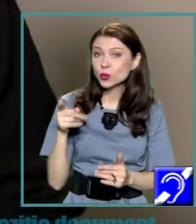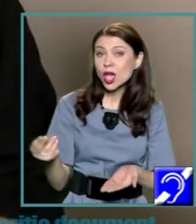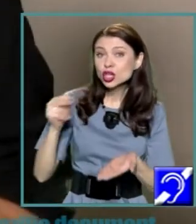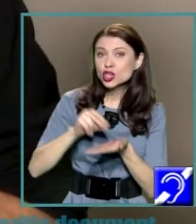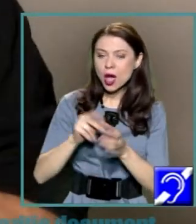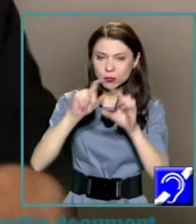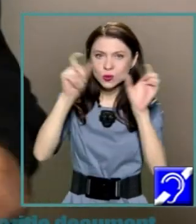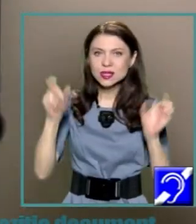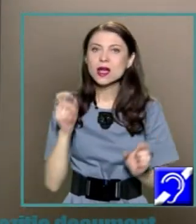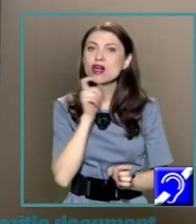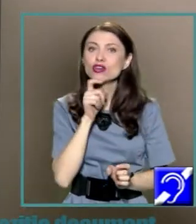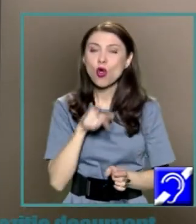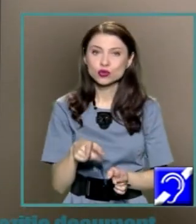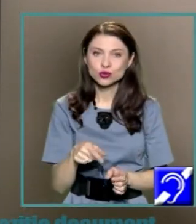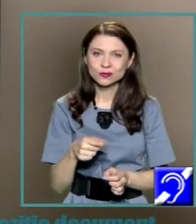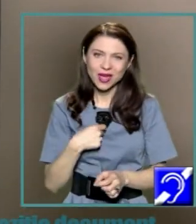roșu.